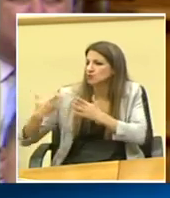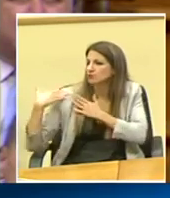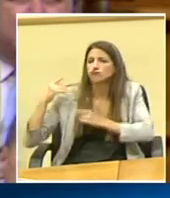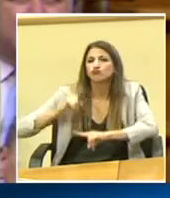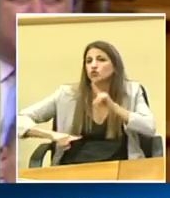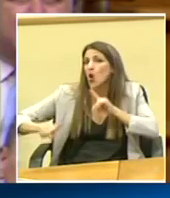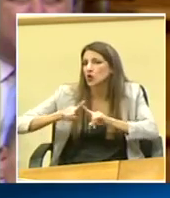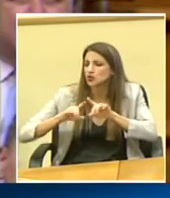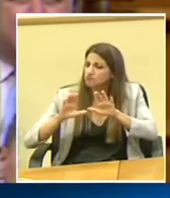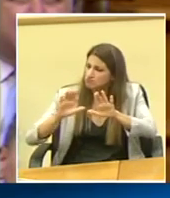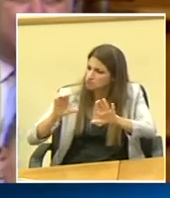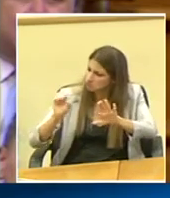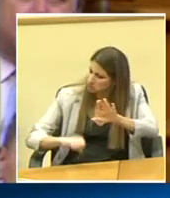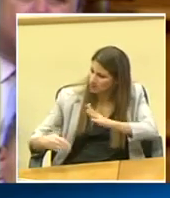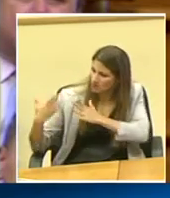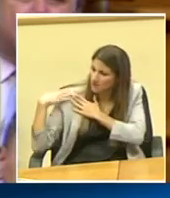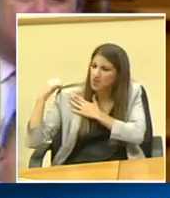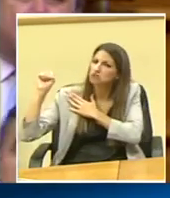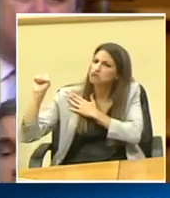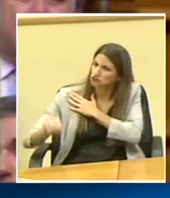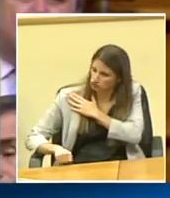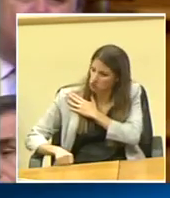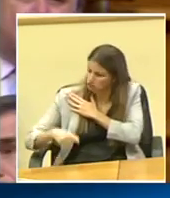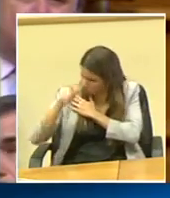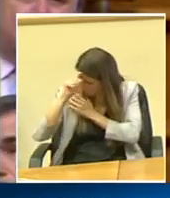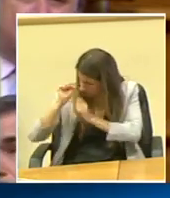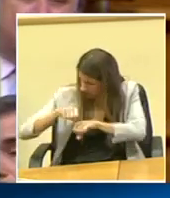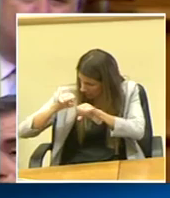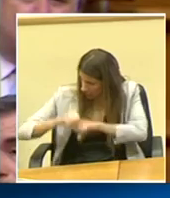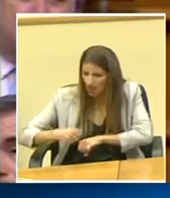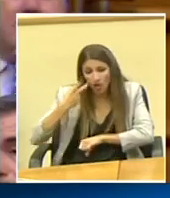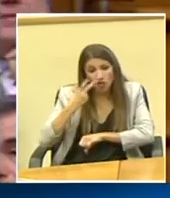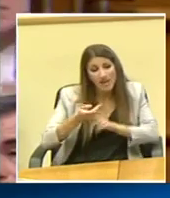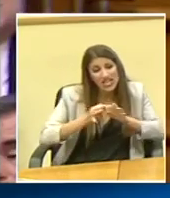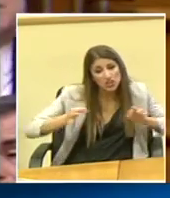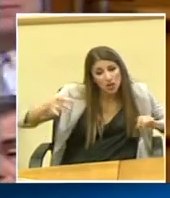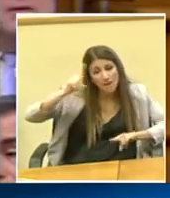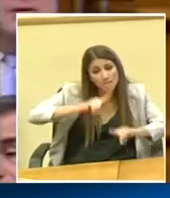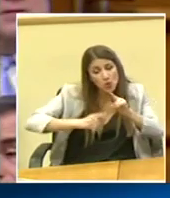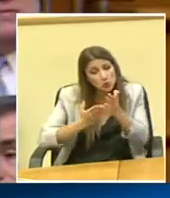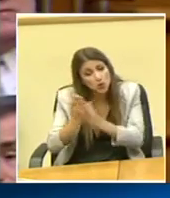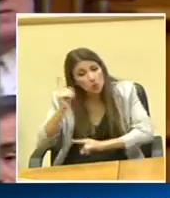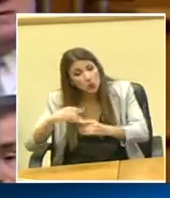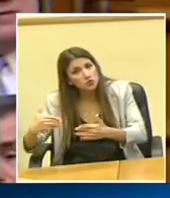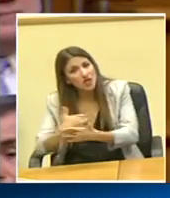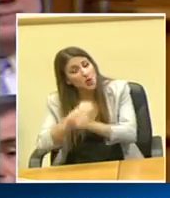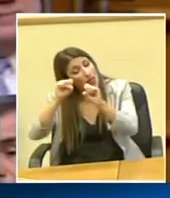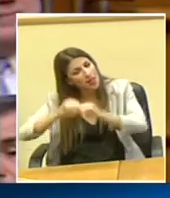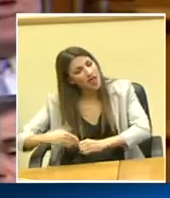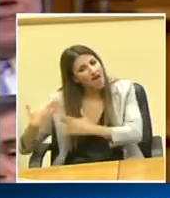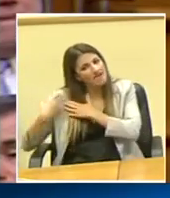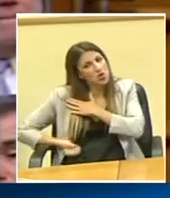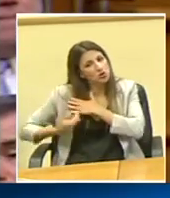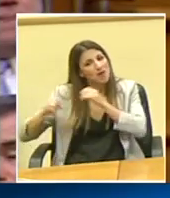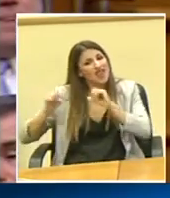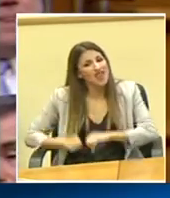Θα αναμετρηθούμε λοιπόν πράγματι, κύριε Μητσοτάκη, και με την ιστορία και με τις ευθύνες μας. Μόνο που